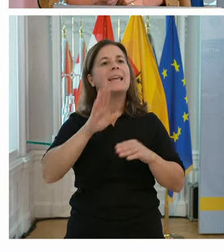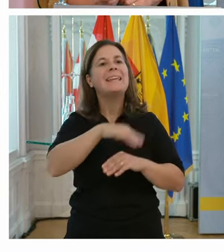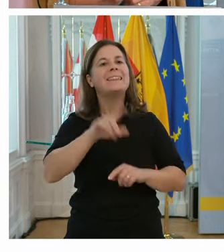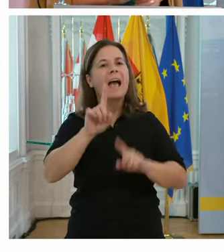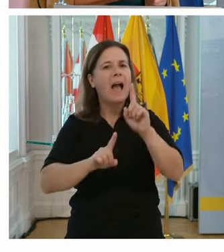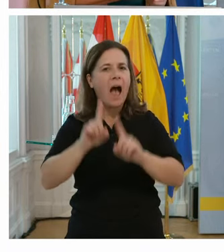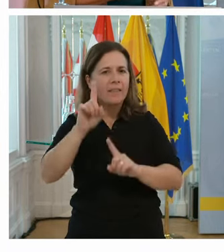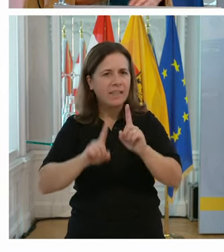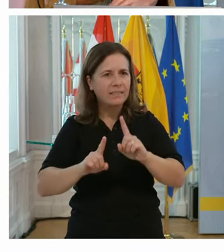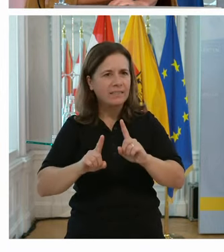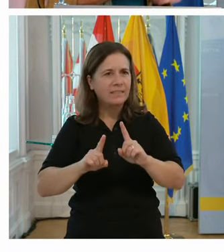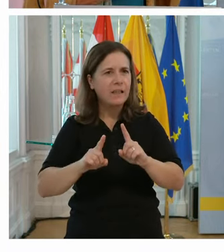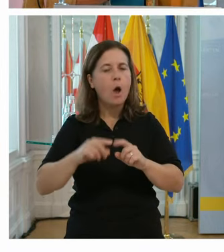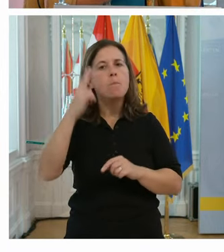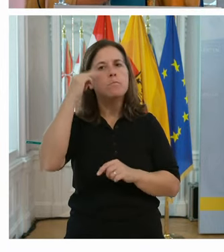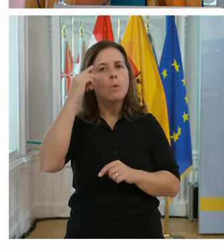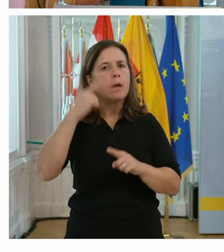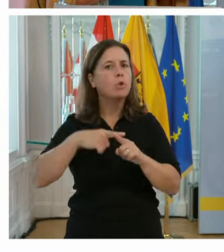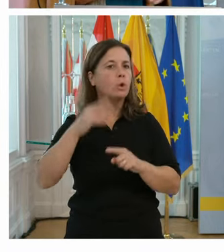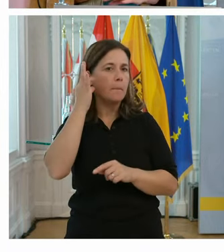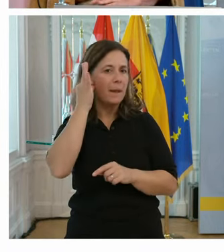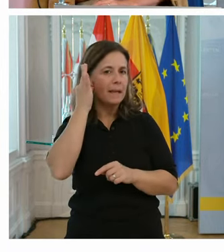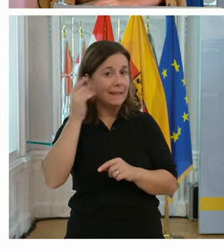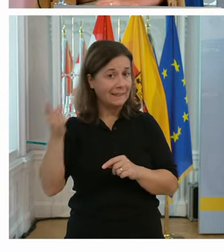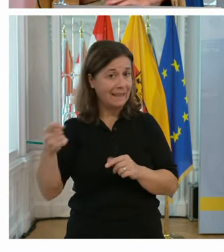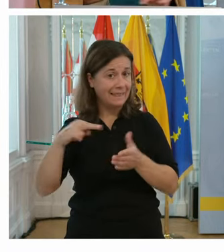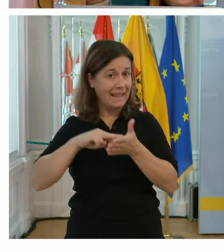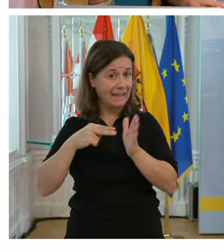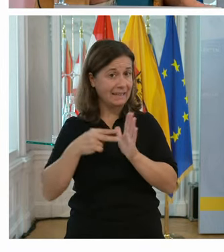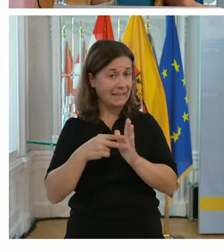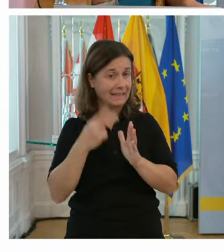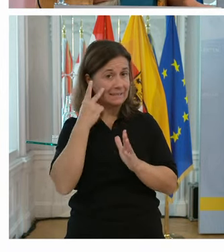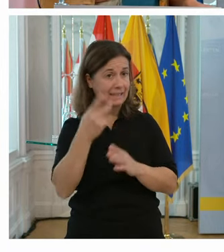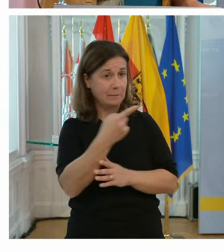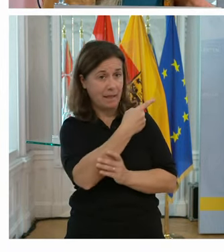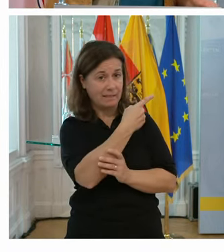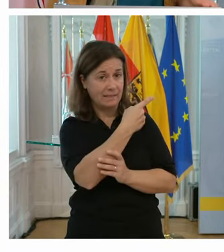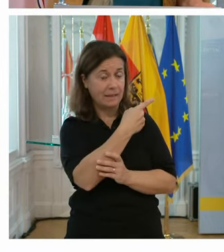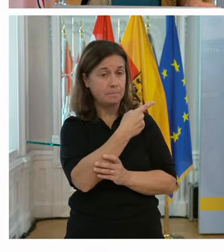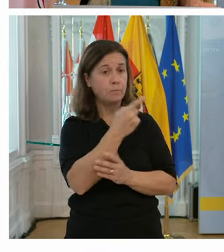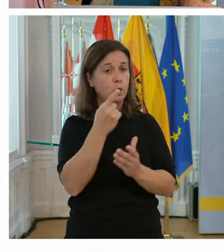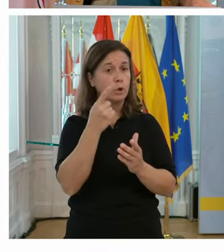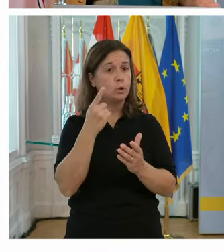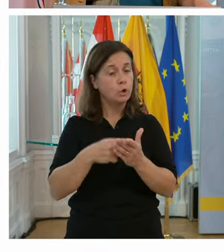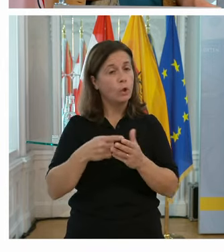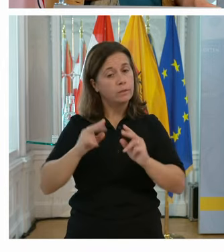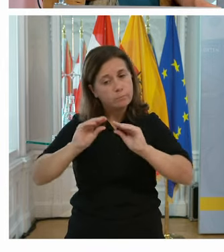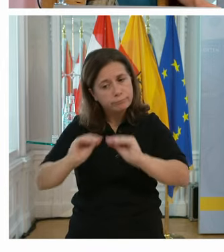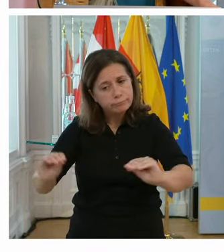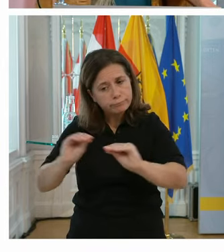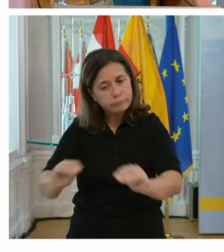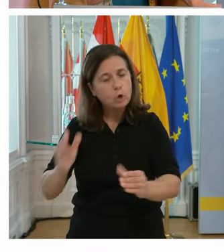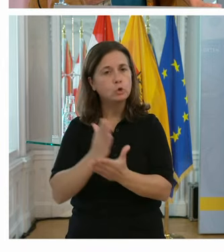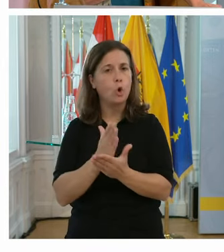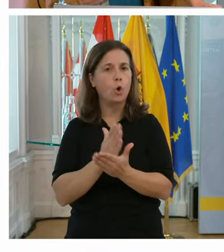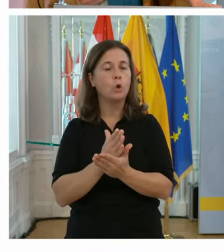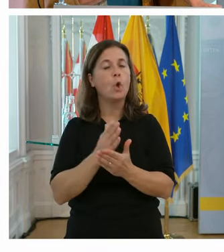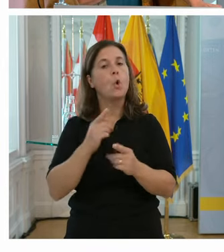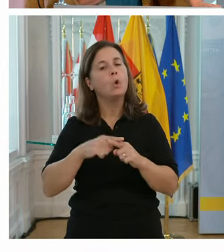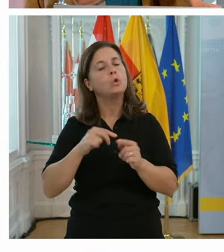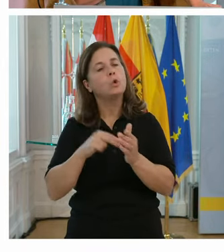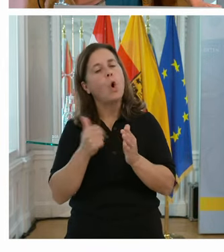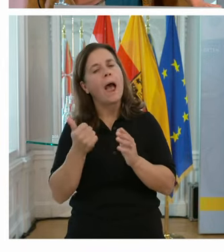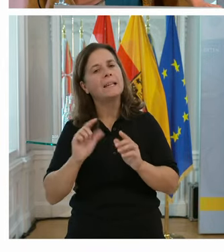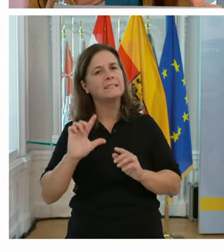Kindergarten. Ja, die Buben und die Mädels an der Technik, wie Sie hier sehen. Aber ich möchte auch einen anderen Blick noch